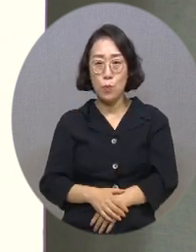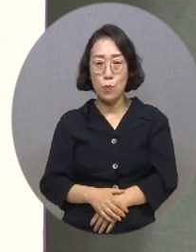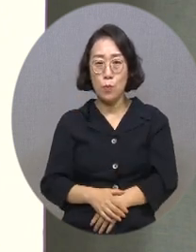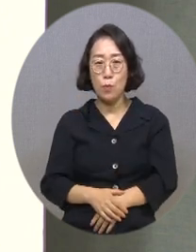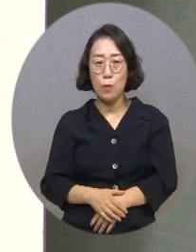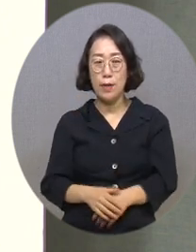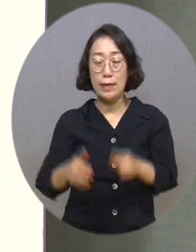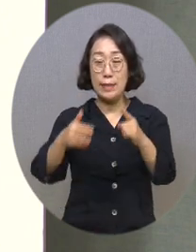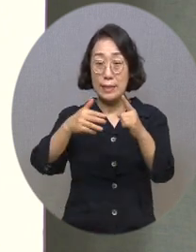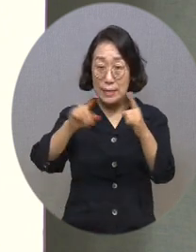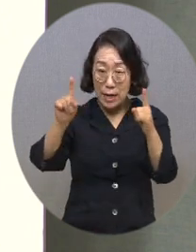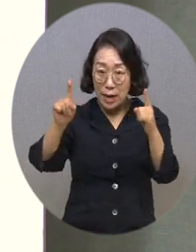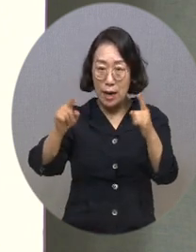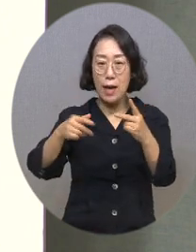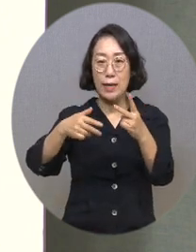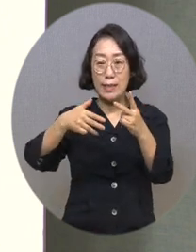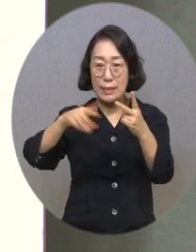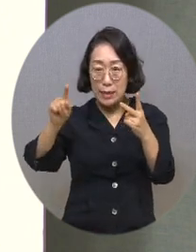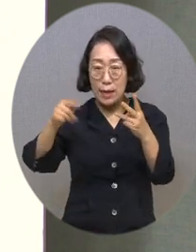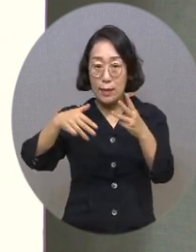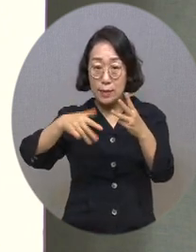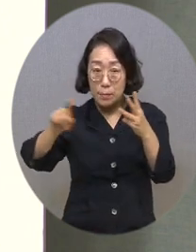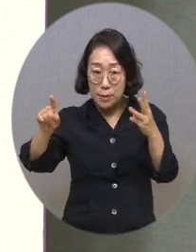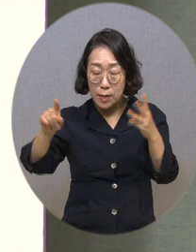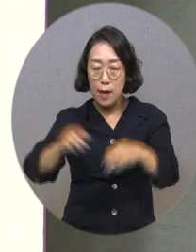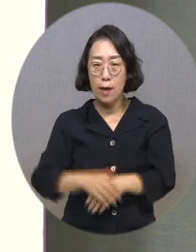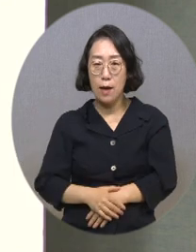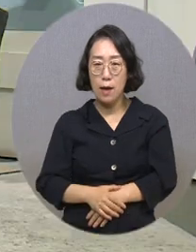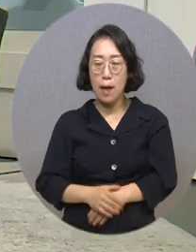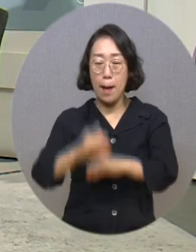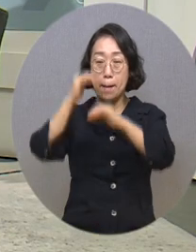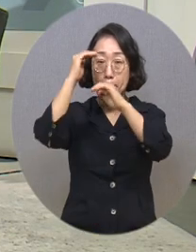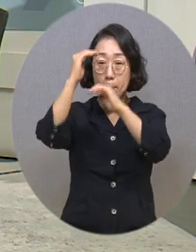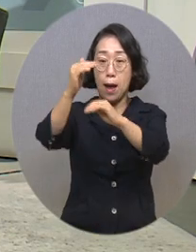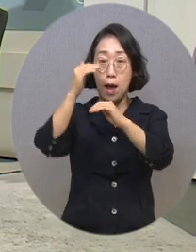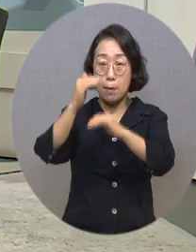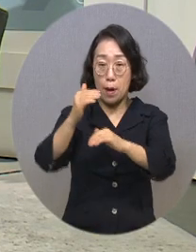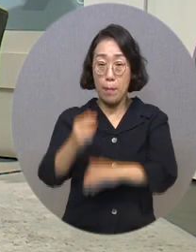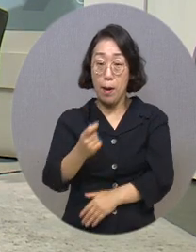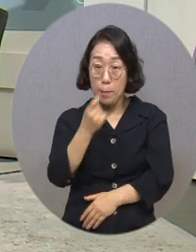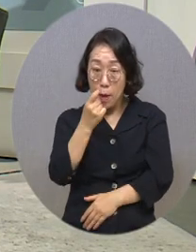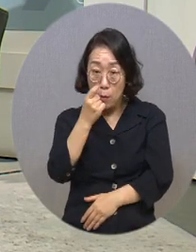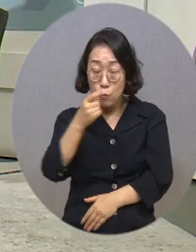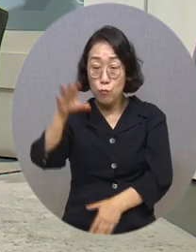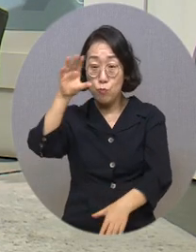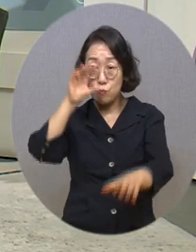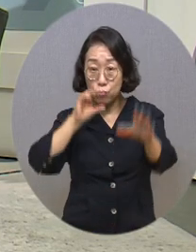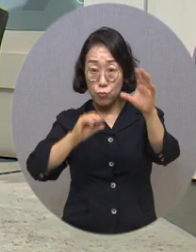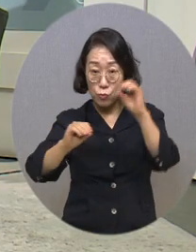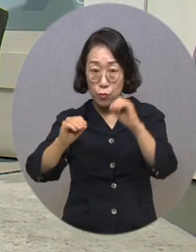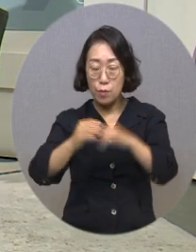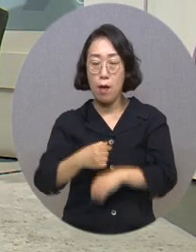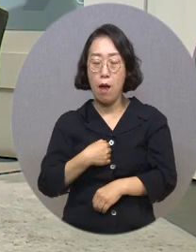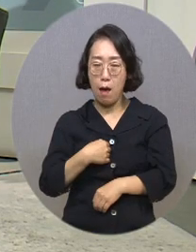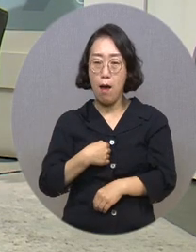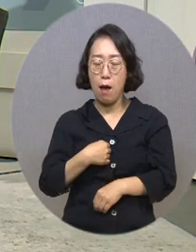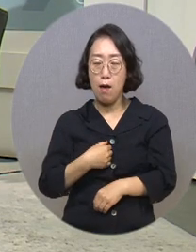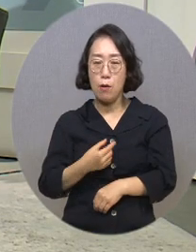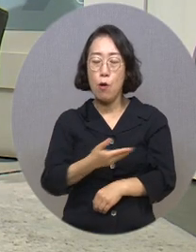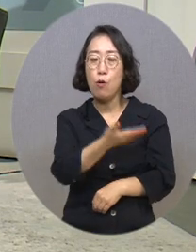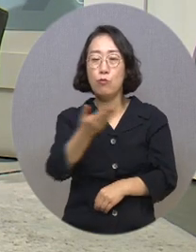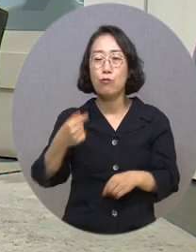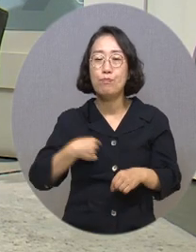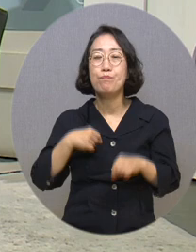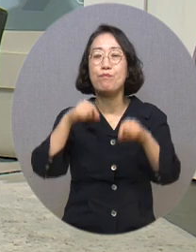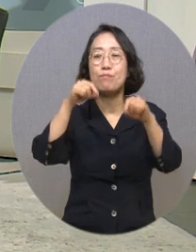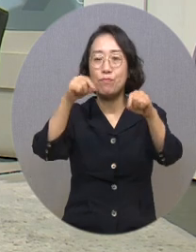1차는 무엇을, 2차는 무엇을, 3차는 무엇을 적어도 터득하면은 저처럼 이런 걸 좀